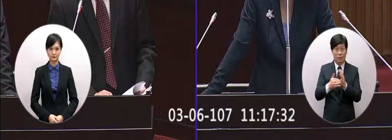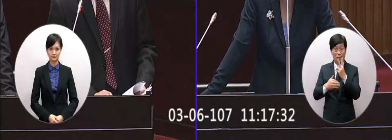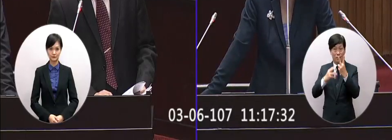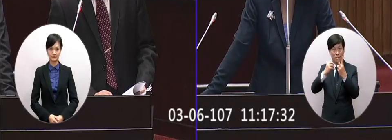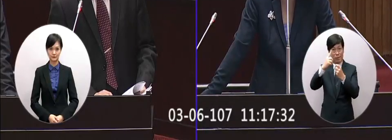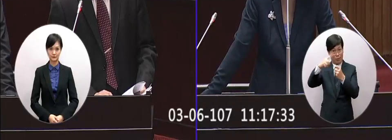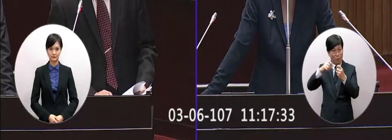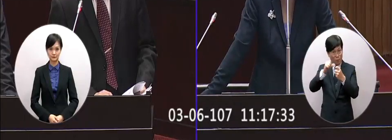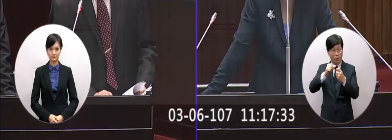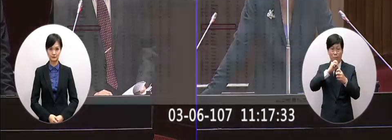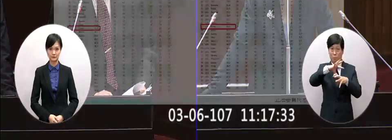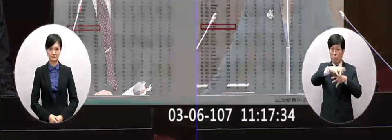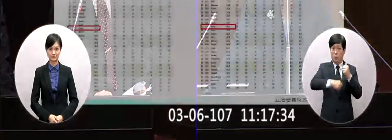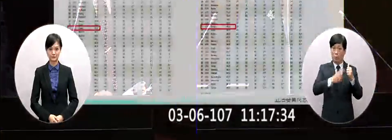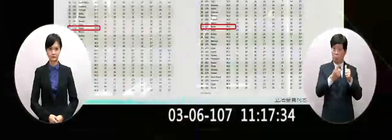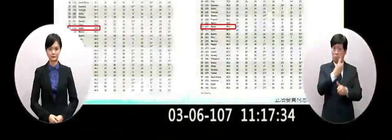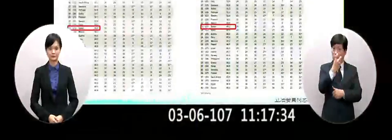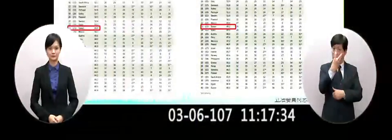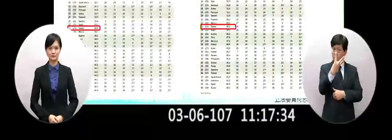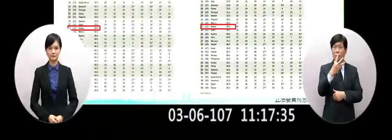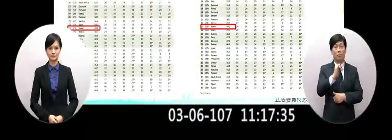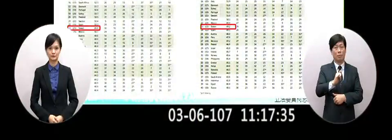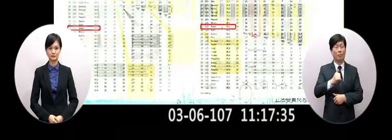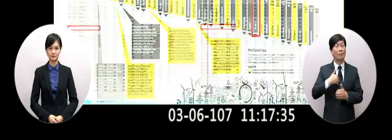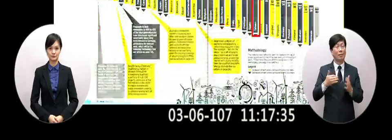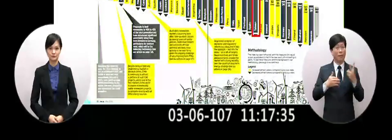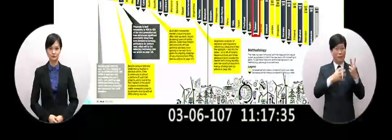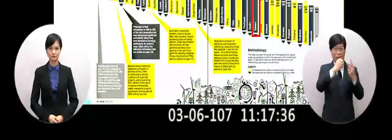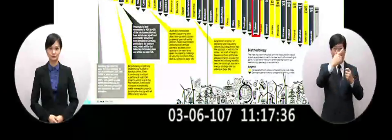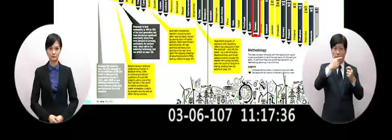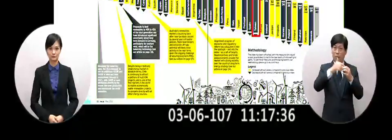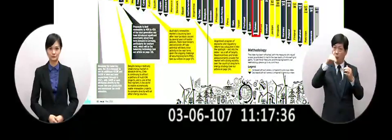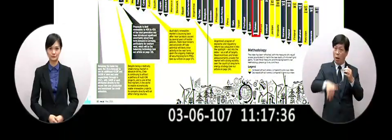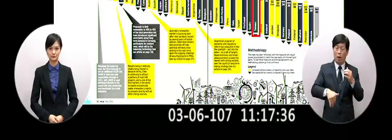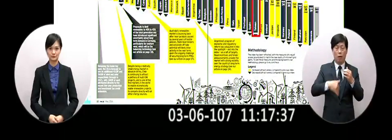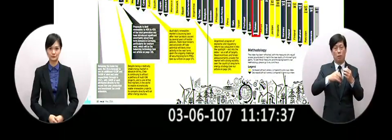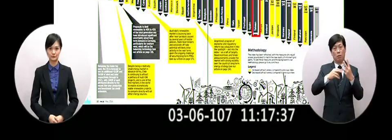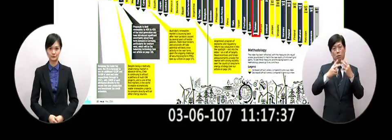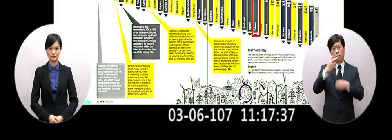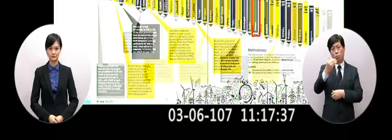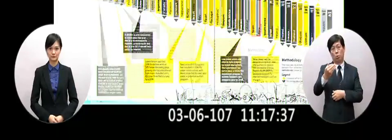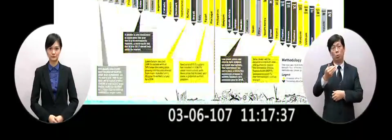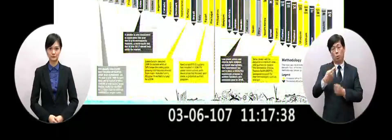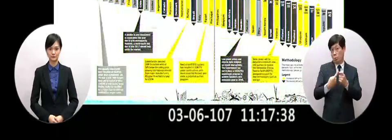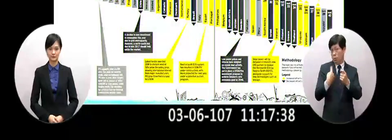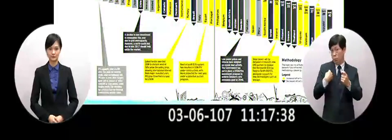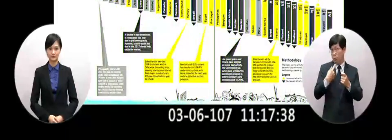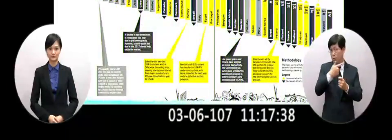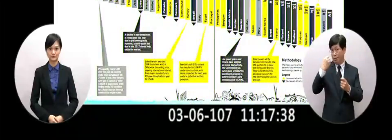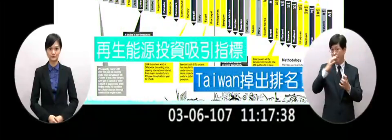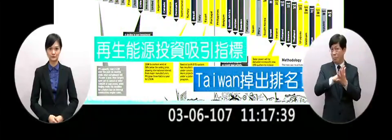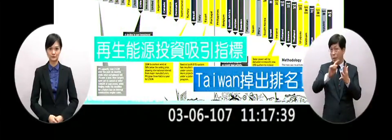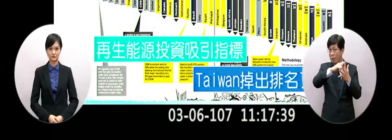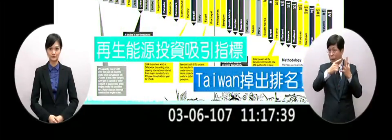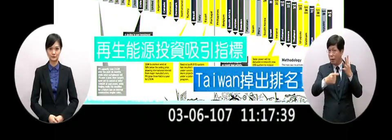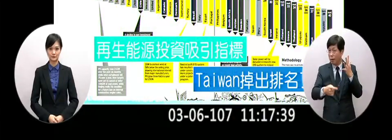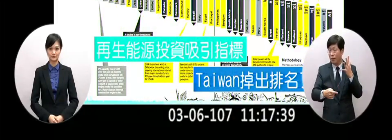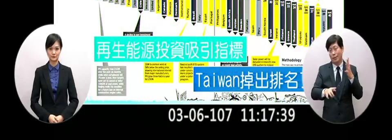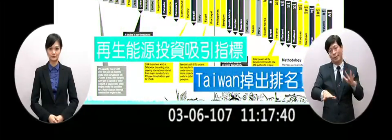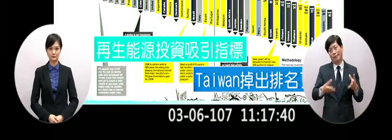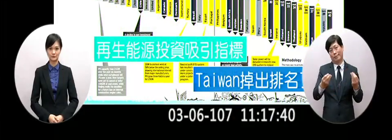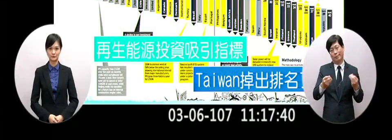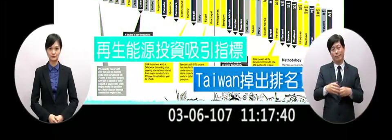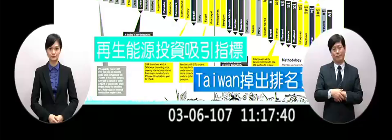2014到2015我们都还排在全球23名哦，2016已经退到29名哦，去年的最新排行当中，西雷博